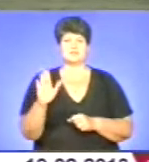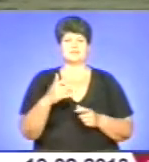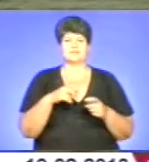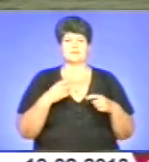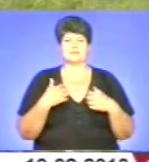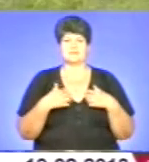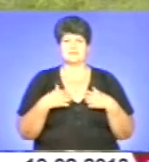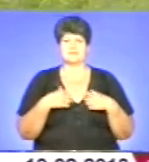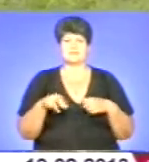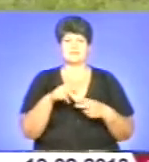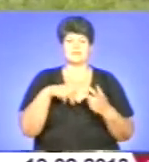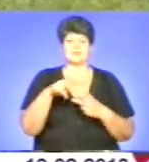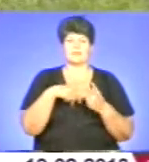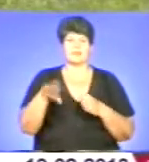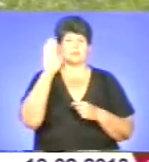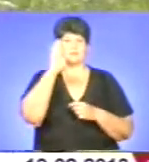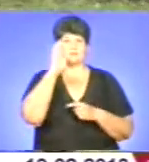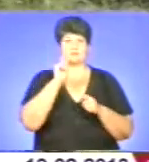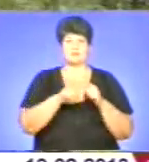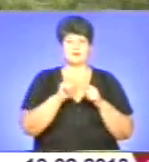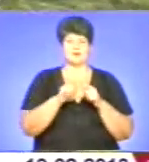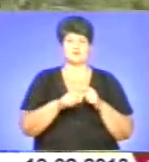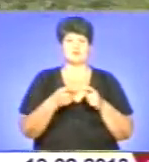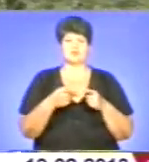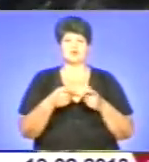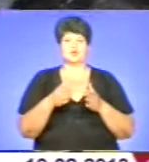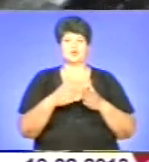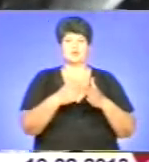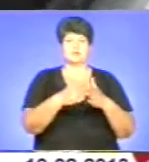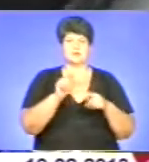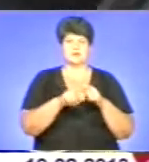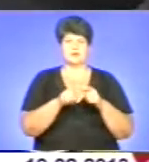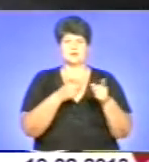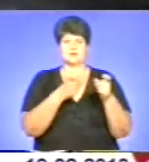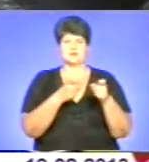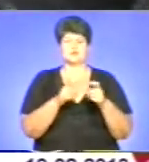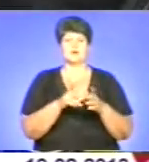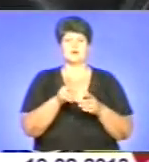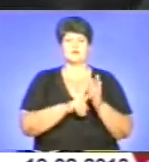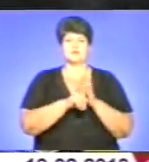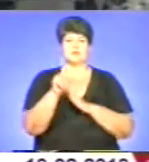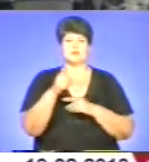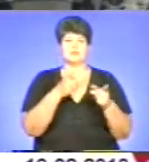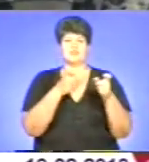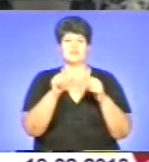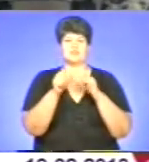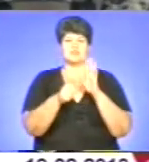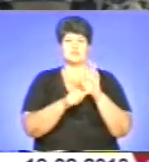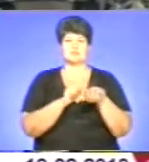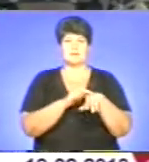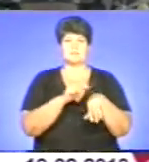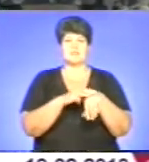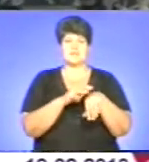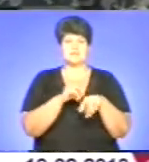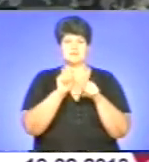камуфляжній формі готують човни перевіряють рушниці Сезон Полювання о 16й за дві години до до початку міліція переглядає